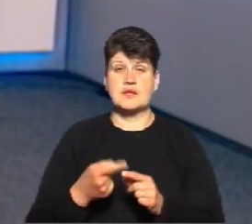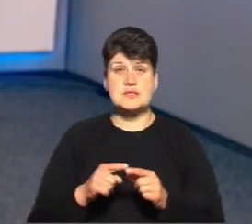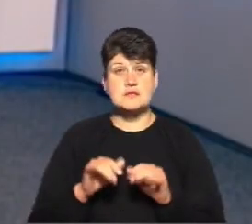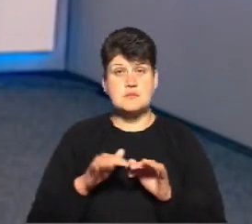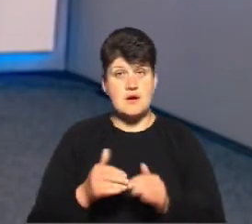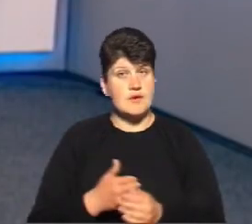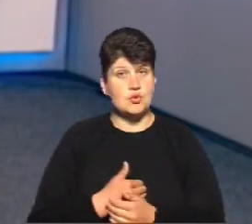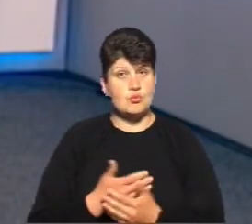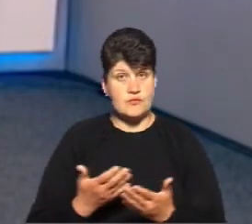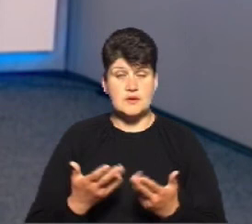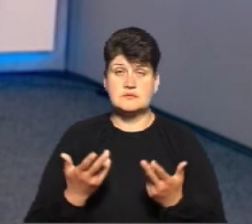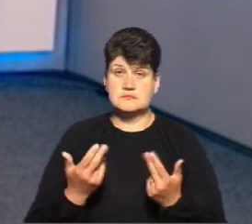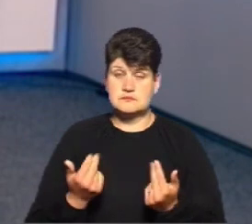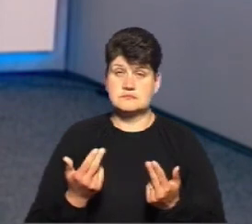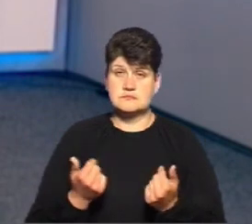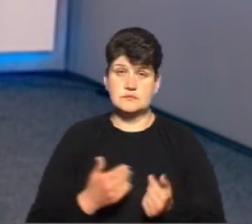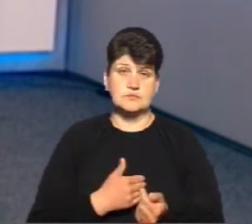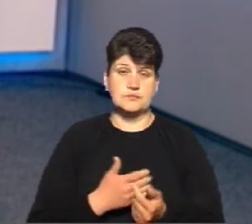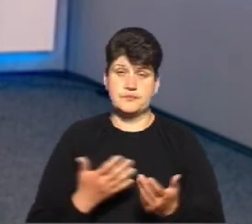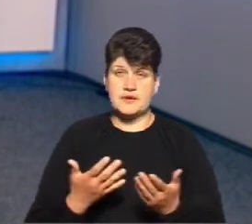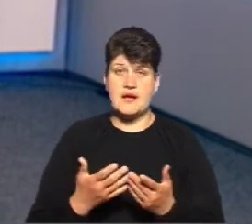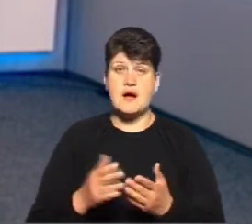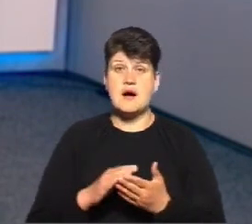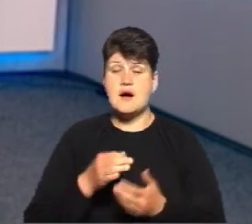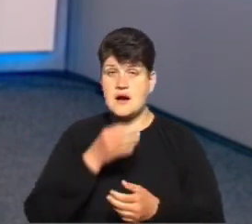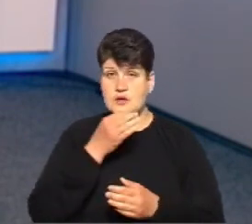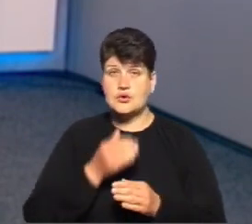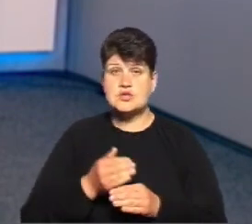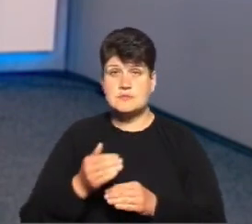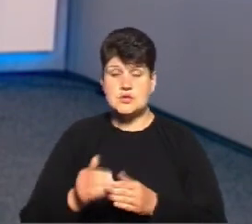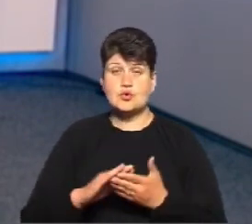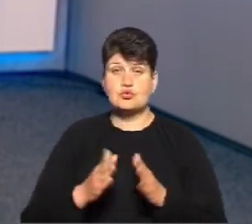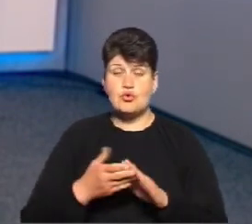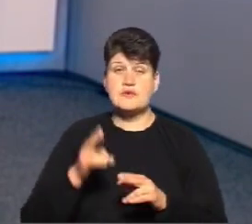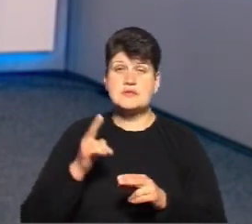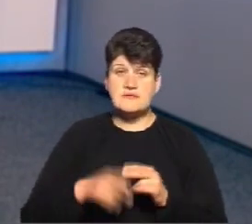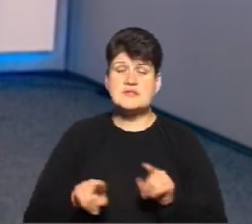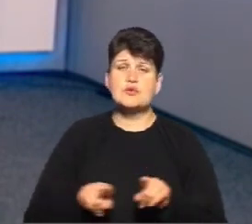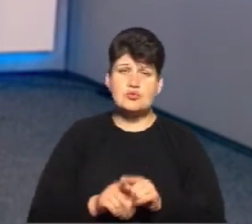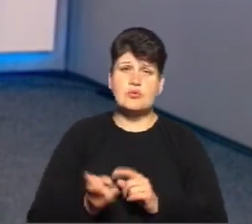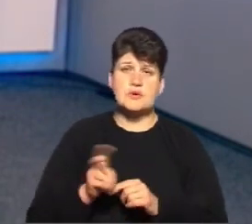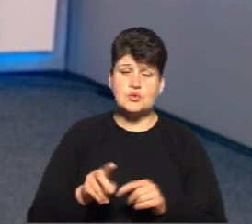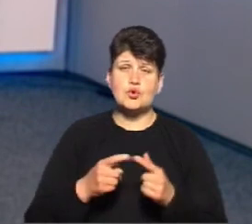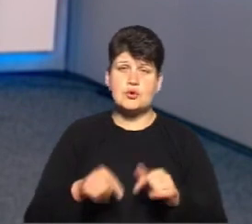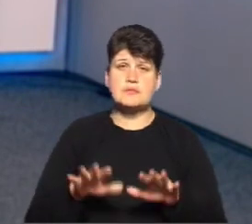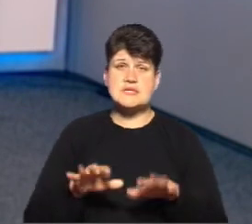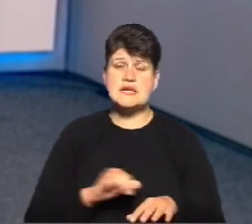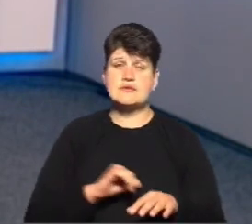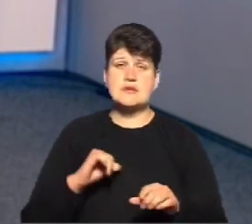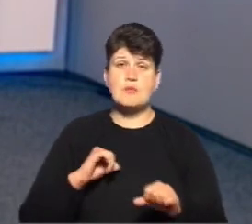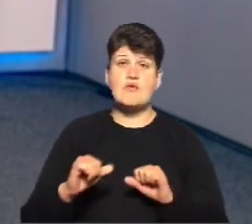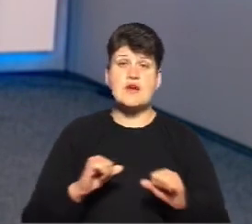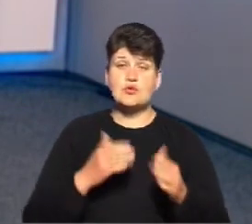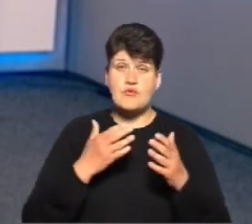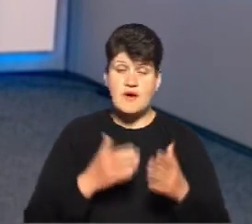звичайно. Але рано чи пізно договір закінчиться і його треба поновити. І тоді все одно вони прийдуть до органу місцевого самоврядування. Орган місцевого самоврядування тоді вже може тоді сказати може не